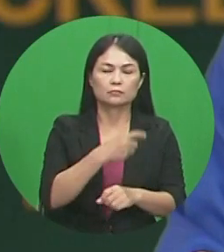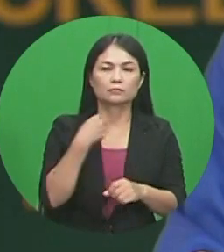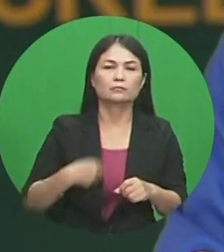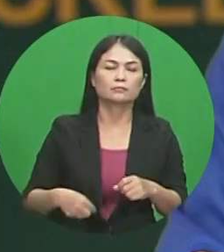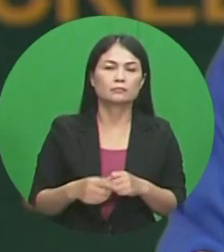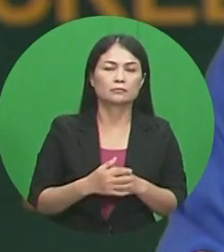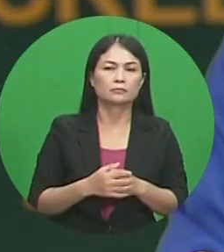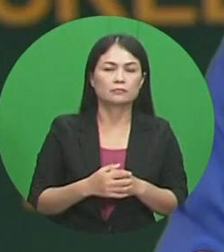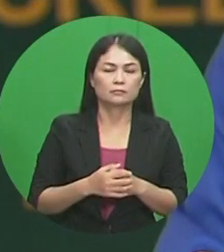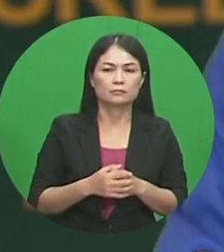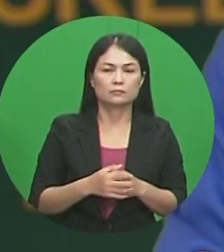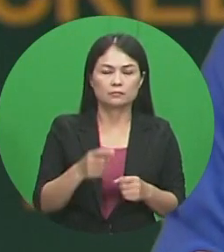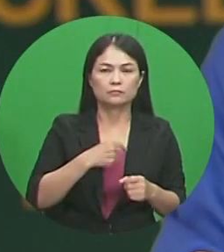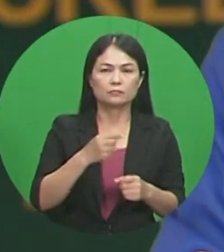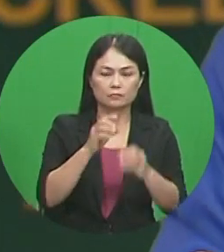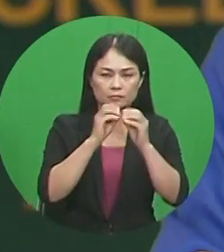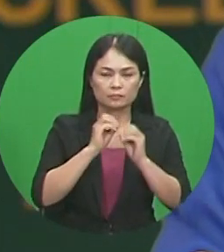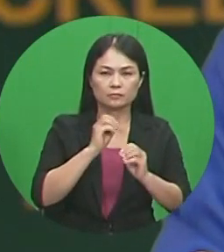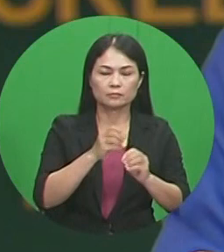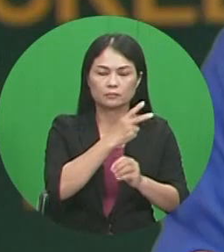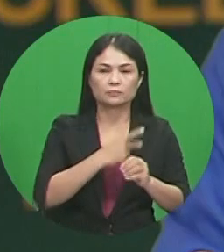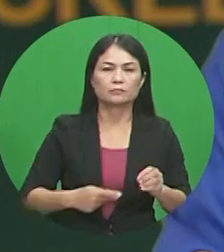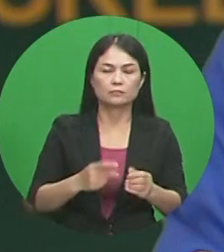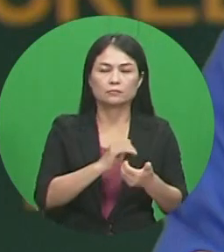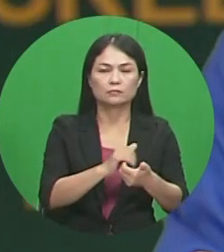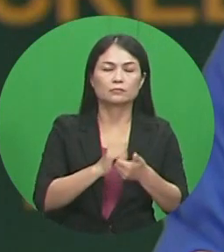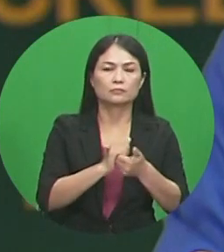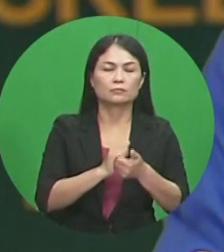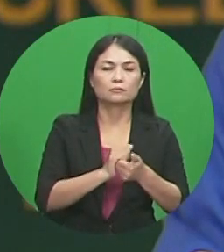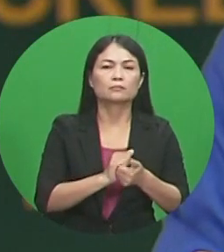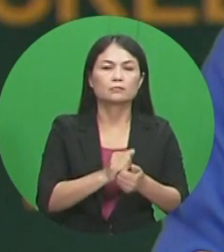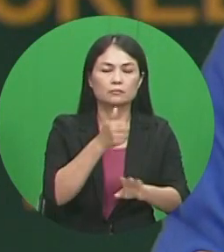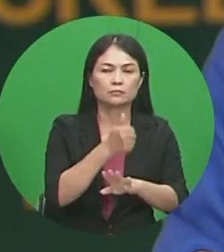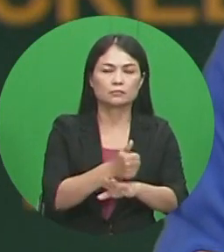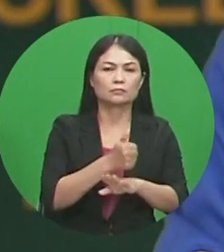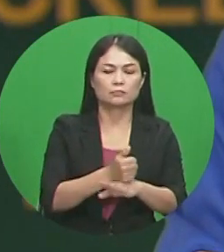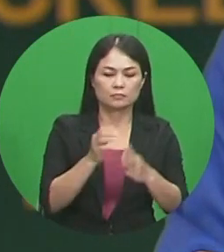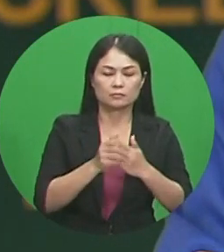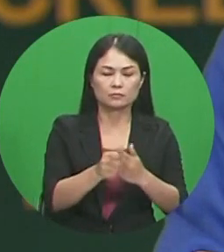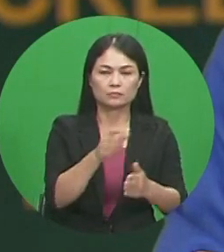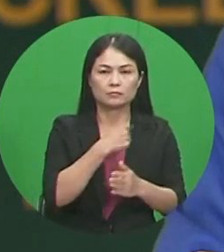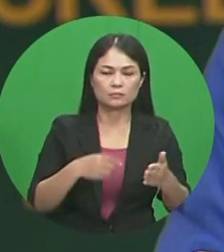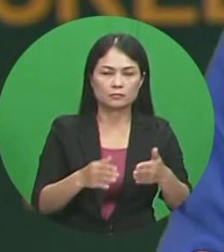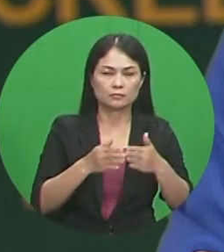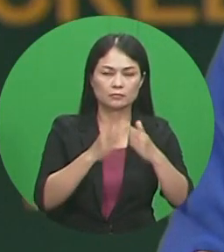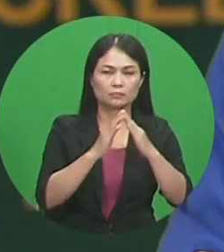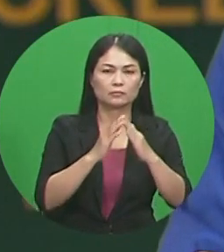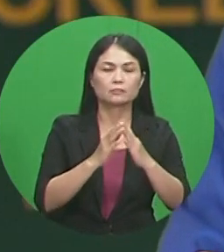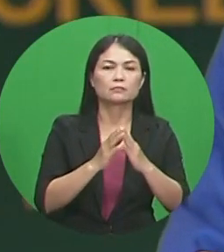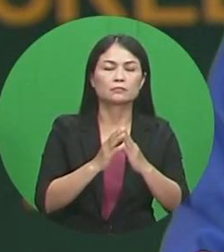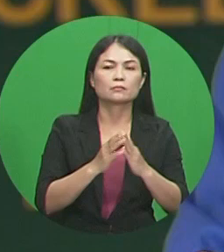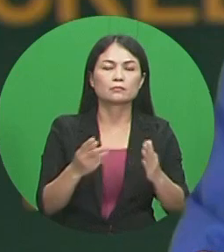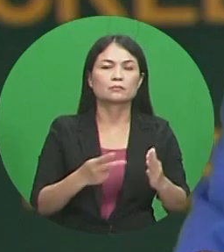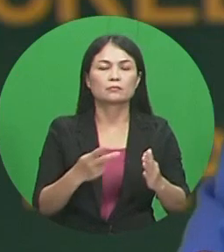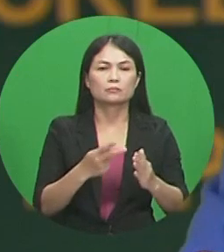នដែលខ្ញុំប្រកាសណាខ្ញុំបានរួមជាមួយថ្នាក់ដឹកនាំចិនបង្កើតឡើងនៅភាពជា